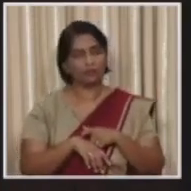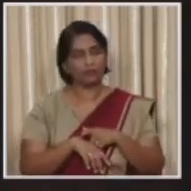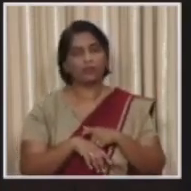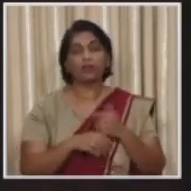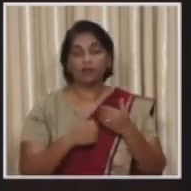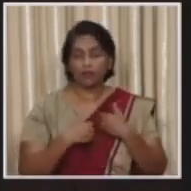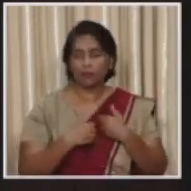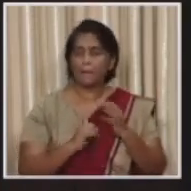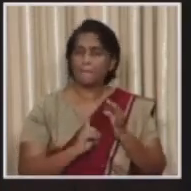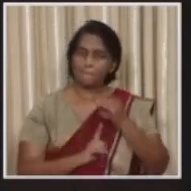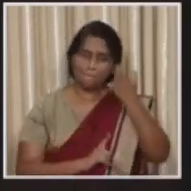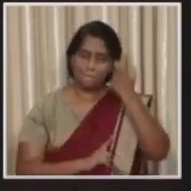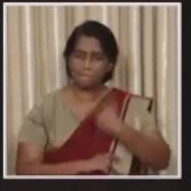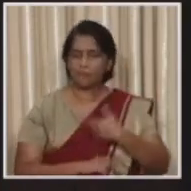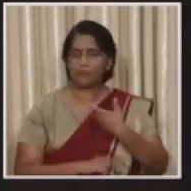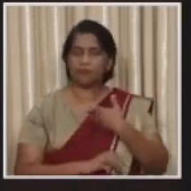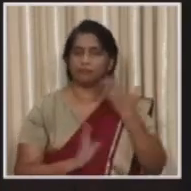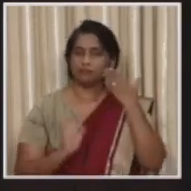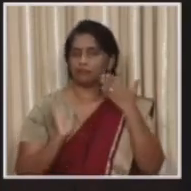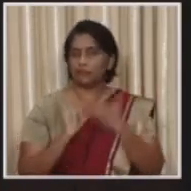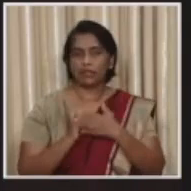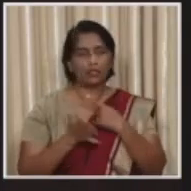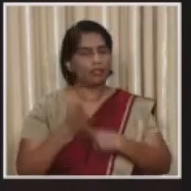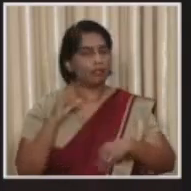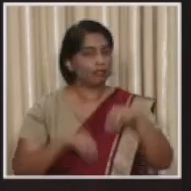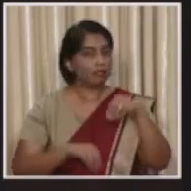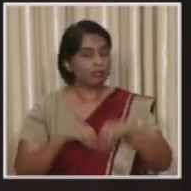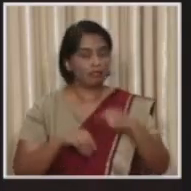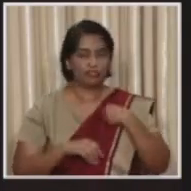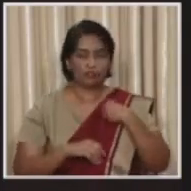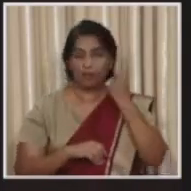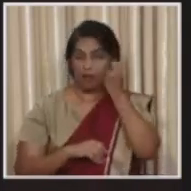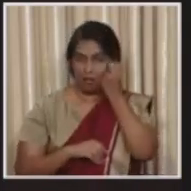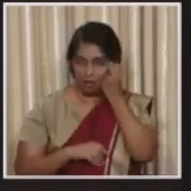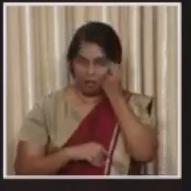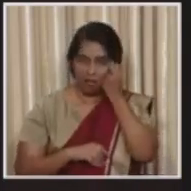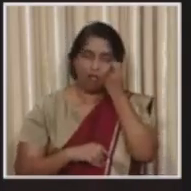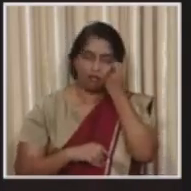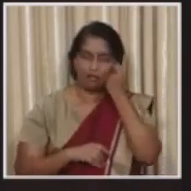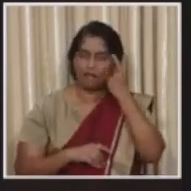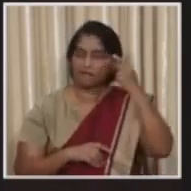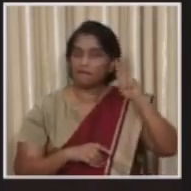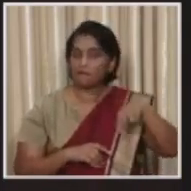අපි පෞද්ගලිකව දරන දේශපාලන මතය විශ්වාසය